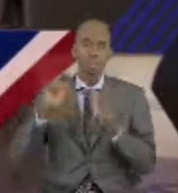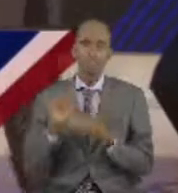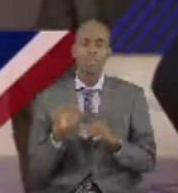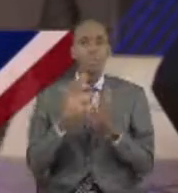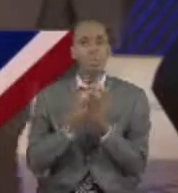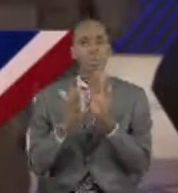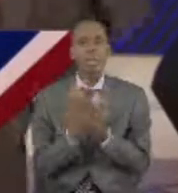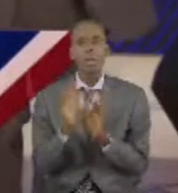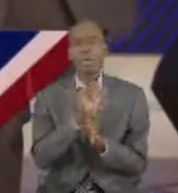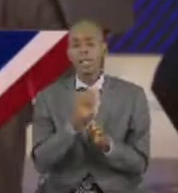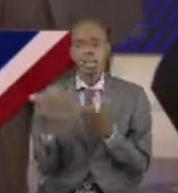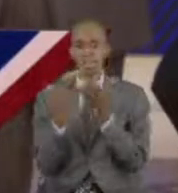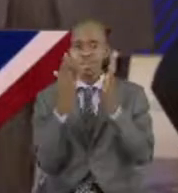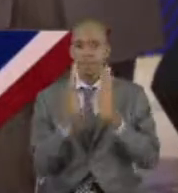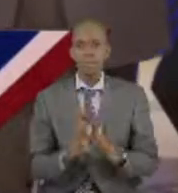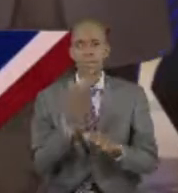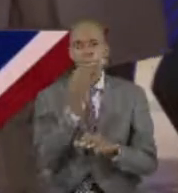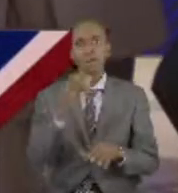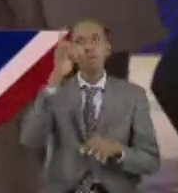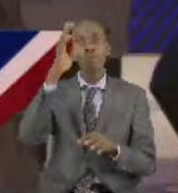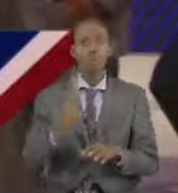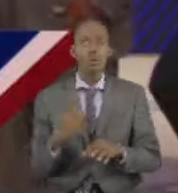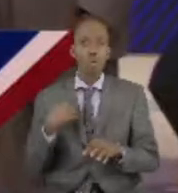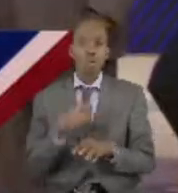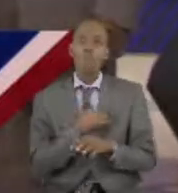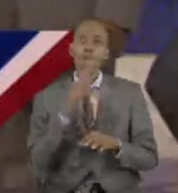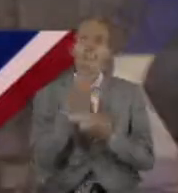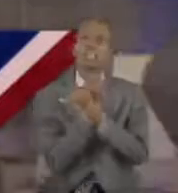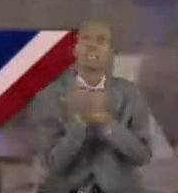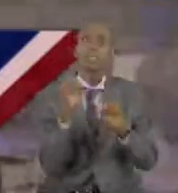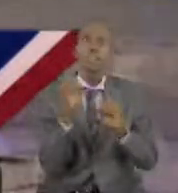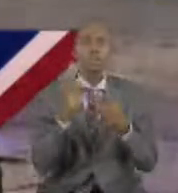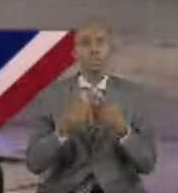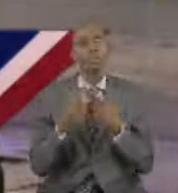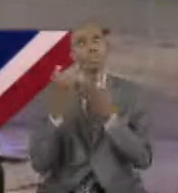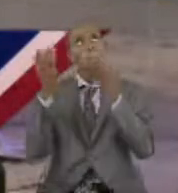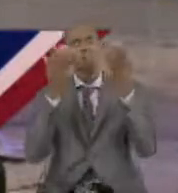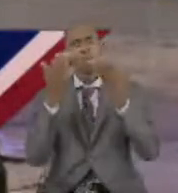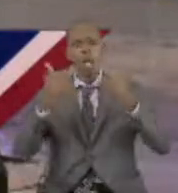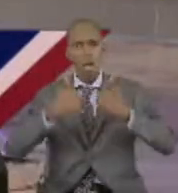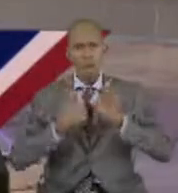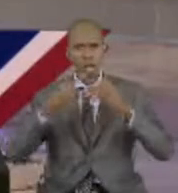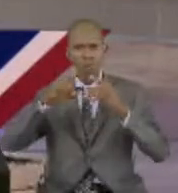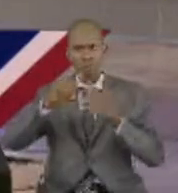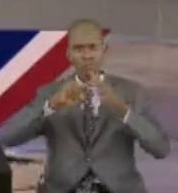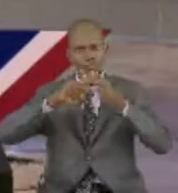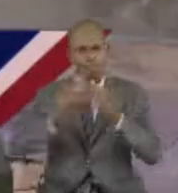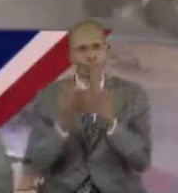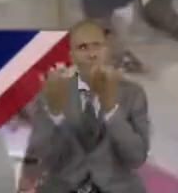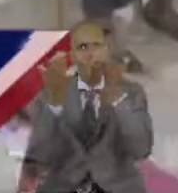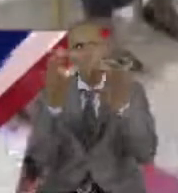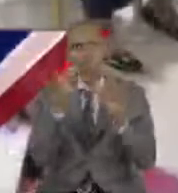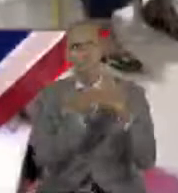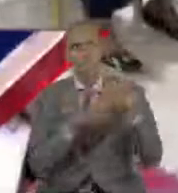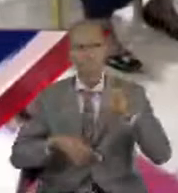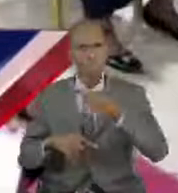est devenu un serviteur de Dieu. Nous sommes sauvés pour servir. Avez-vous commencé par servir? Est-ce que vous